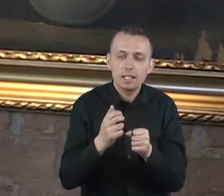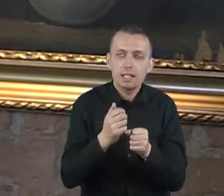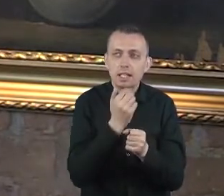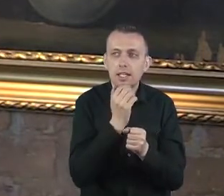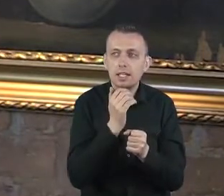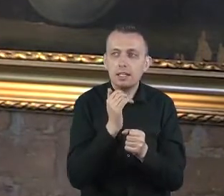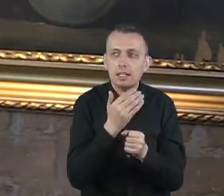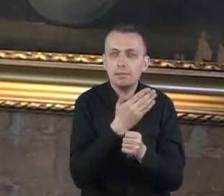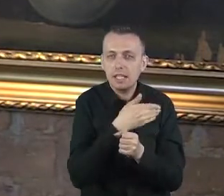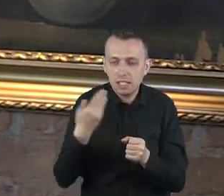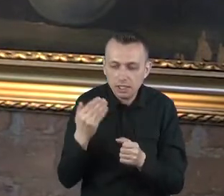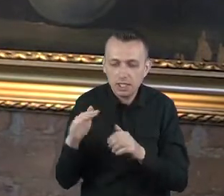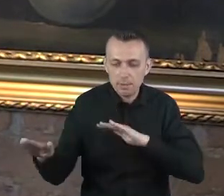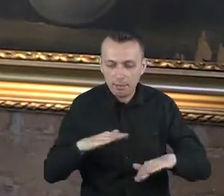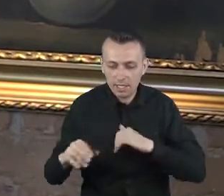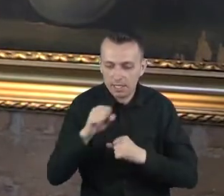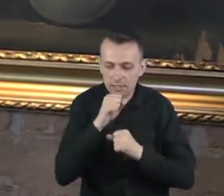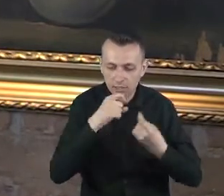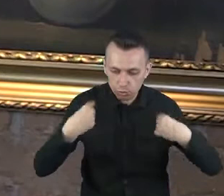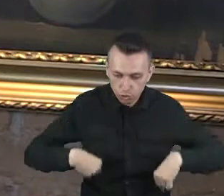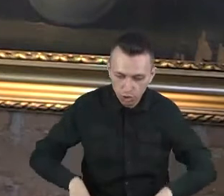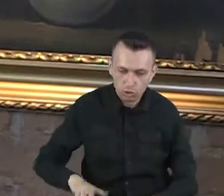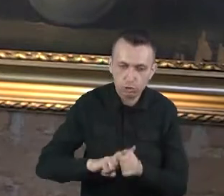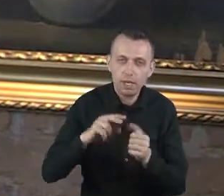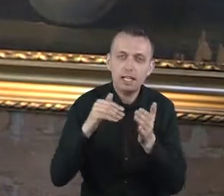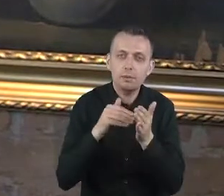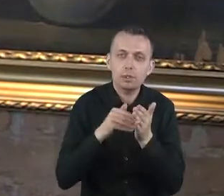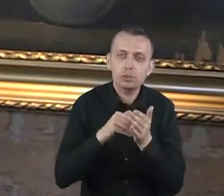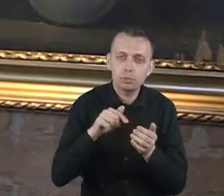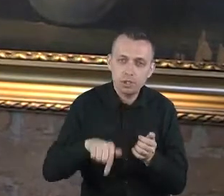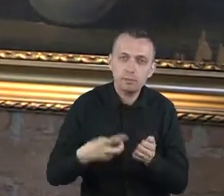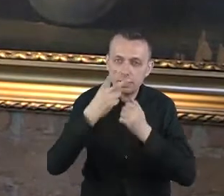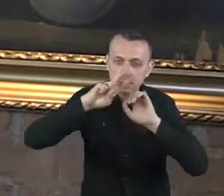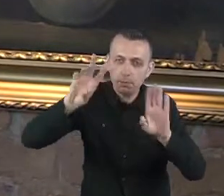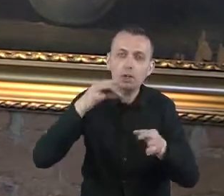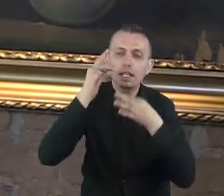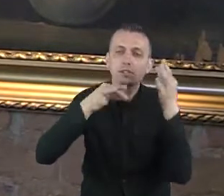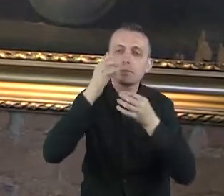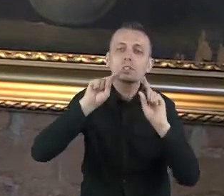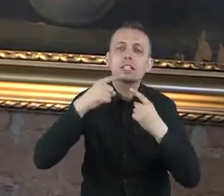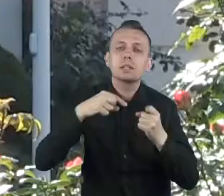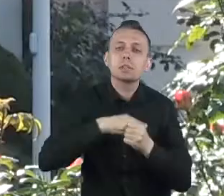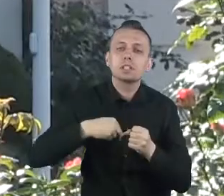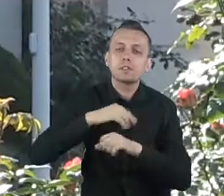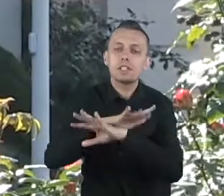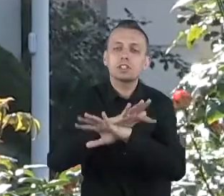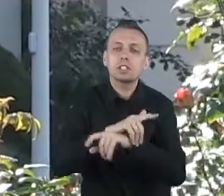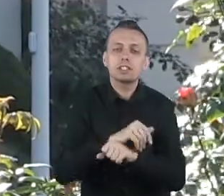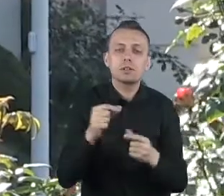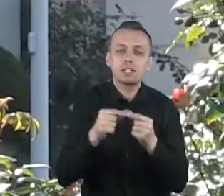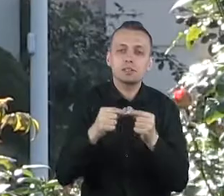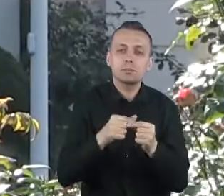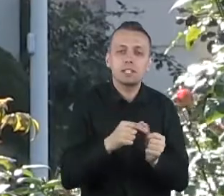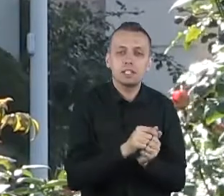takiej liczby osób, ale są bardzo klimatycznymi i też potrzebujemy takich koncertów w naszej restauracji. Bilety na